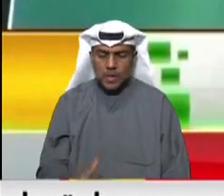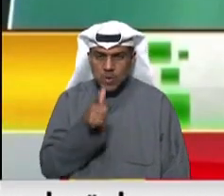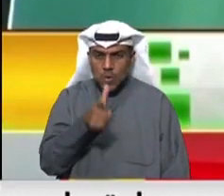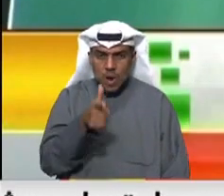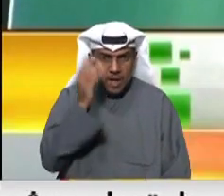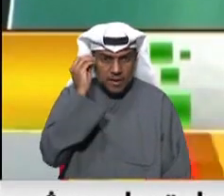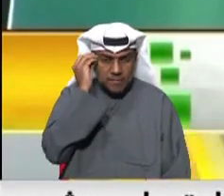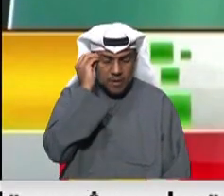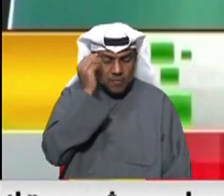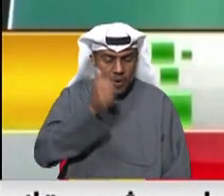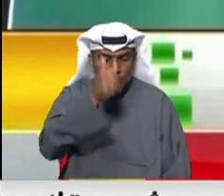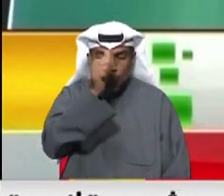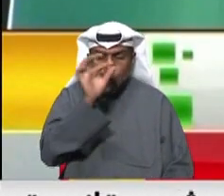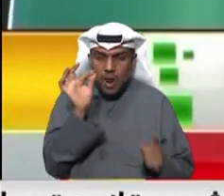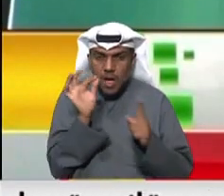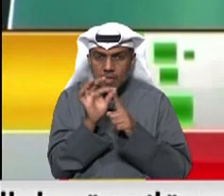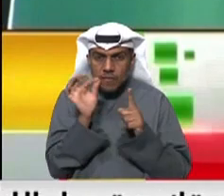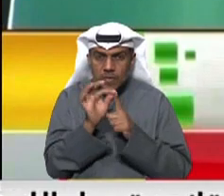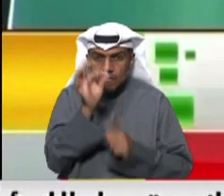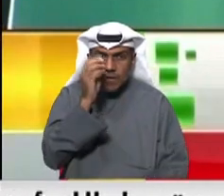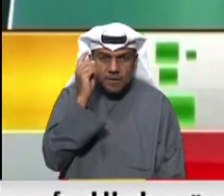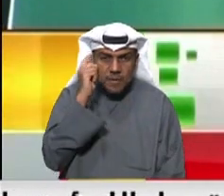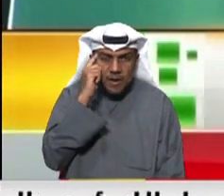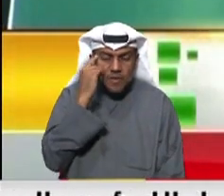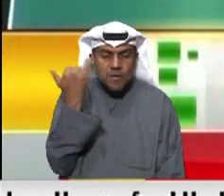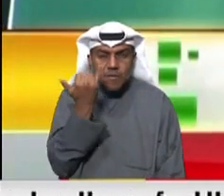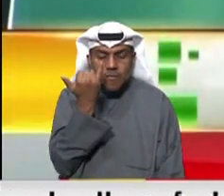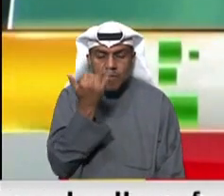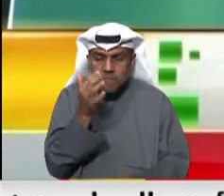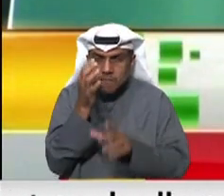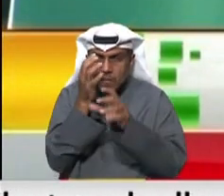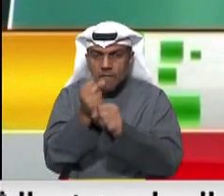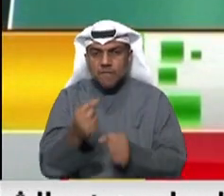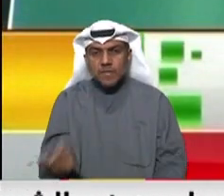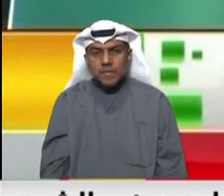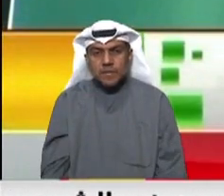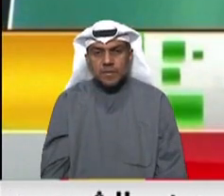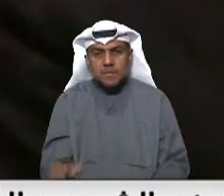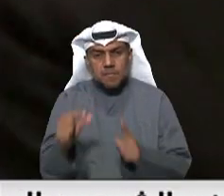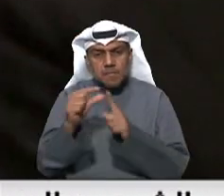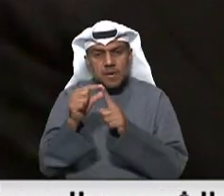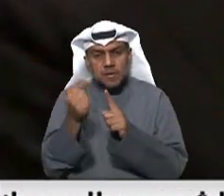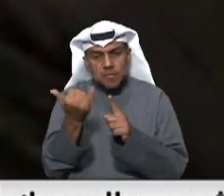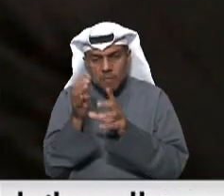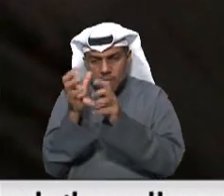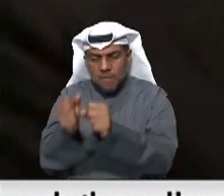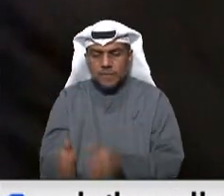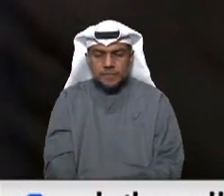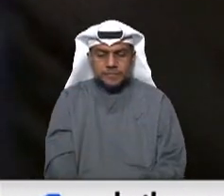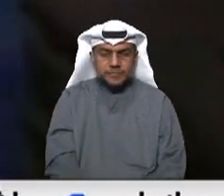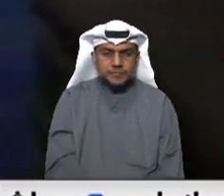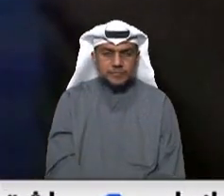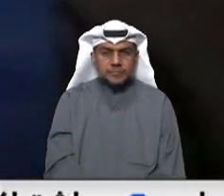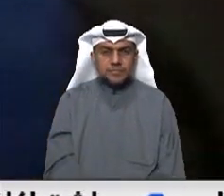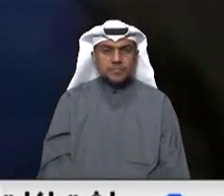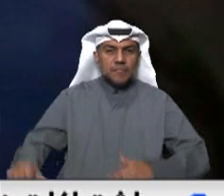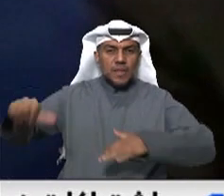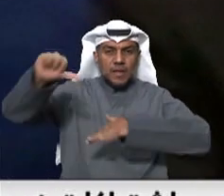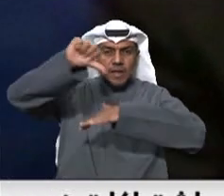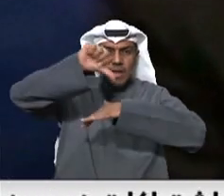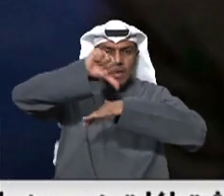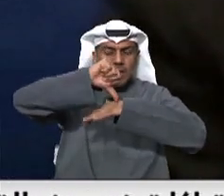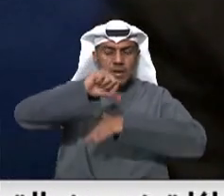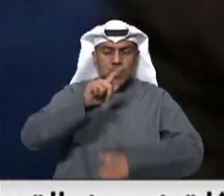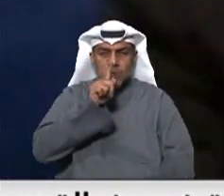ان الهدف الوحيد من هذه الخطوه كان السعي للمحافظه على امنها الوطني في المقابل ادانت ايران الهجوم الذي